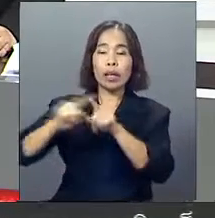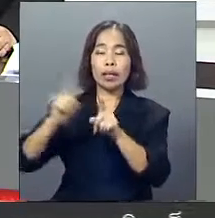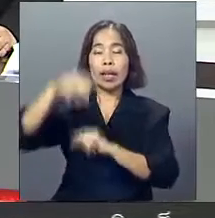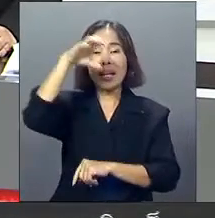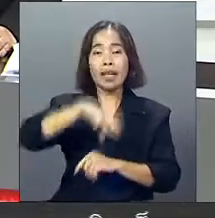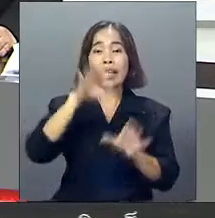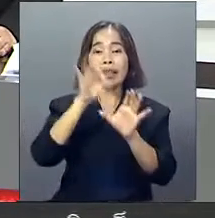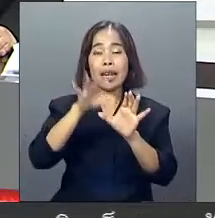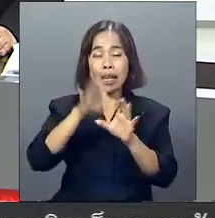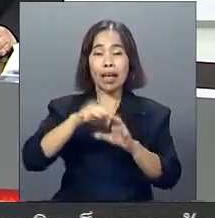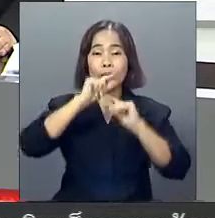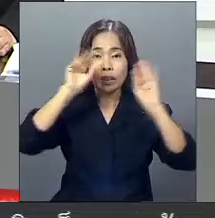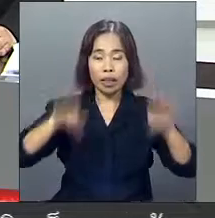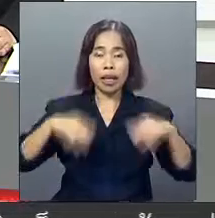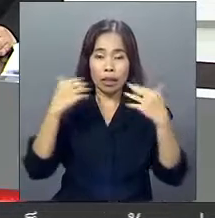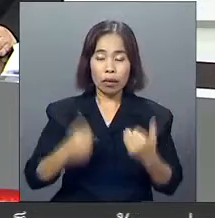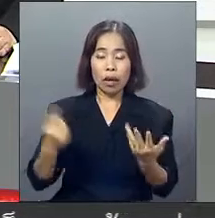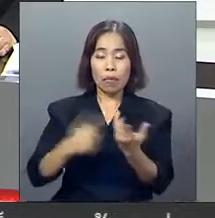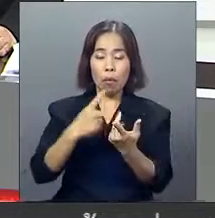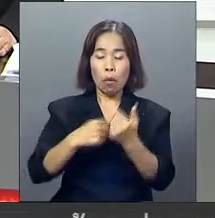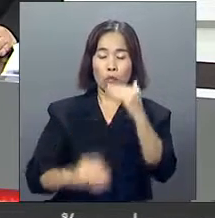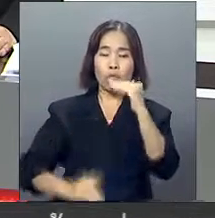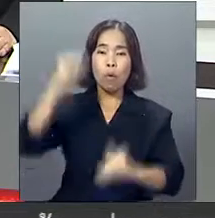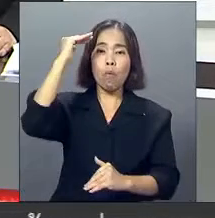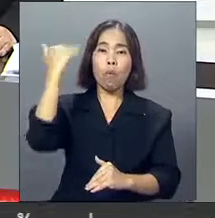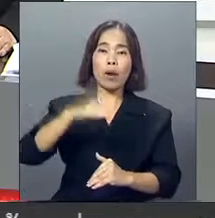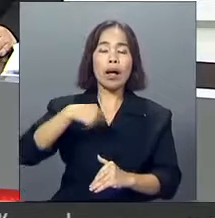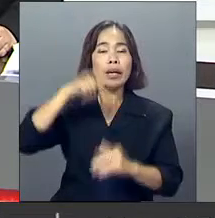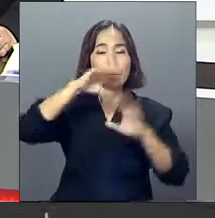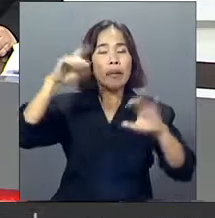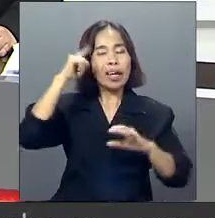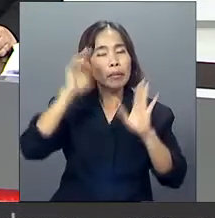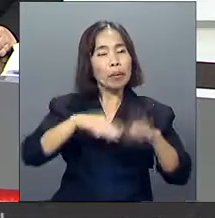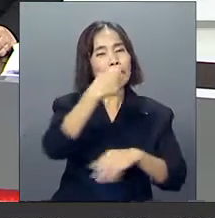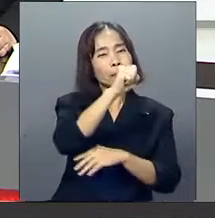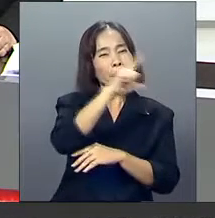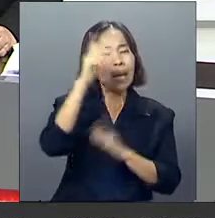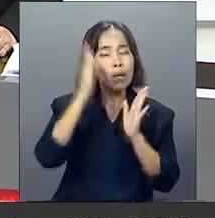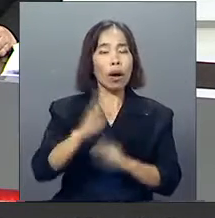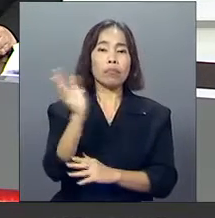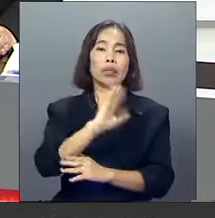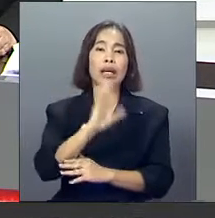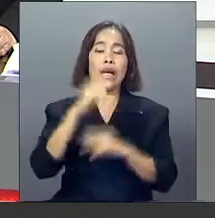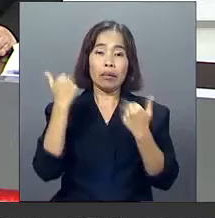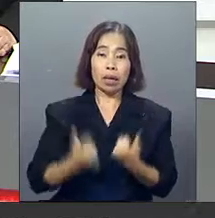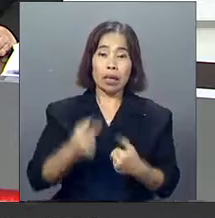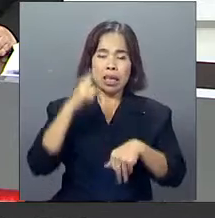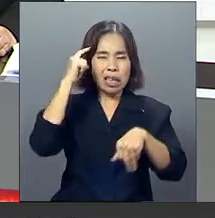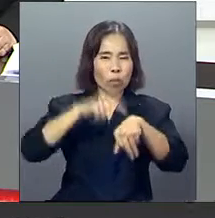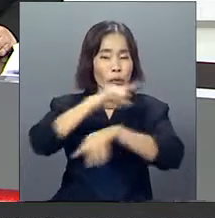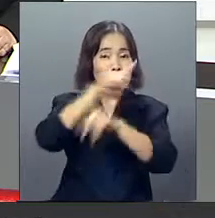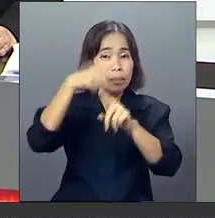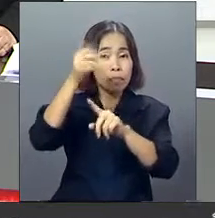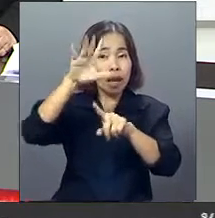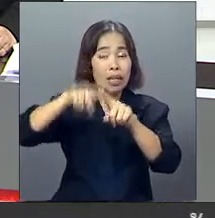ถึงวันนี้ยดลธาเบีรก็สูงกวาทรัฐบานได้ประมอนไ้ที่ 10 ล้านคนด้กันและเมื่อปิ pursuing็นาจะมีมากถึง